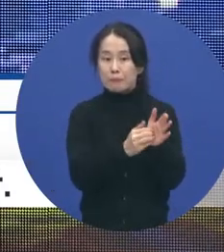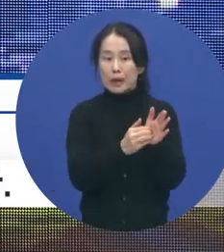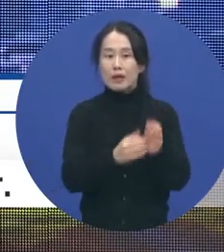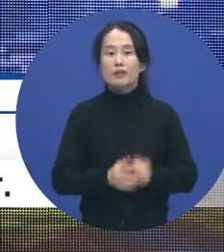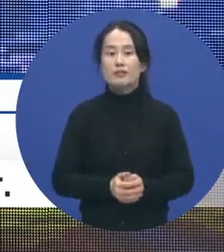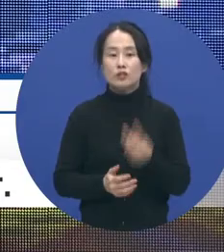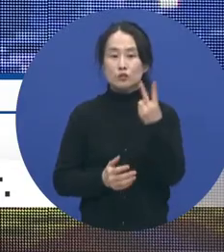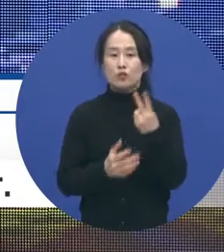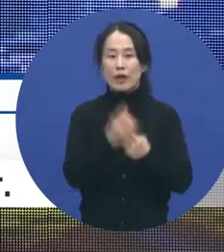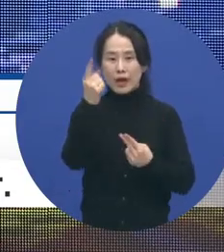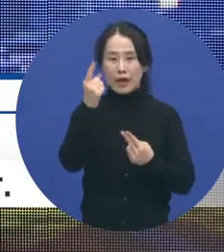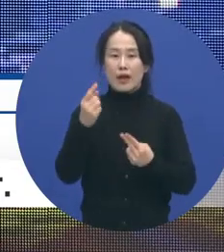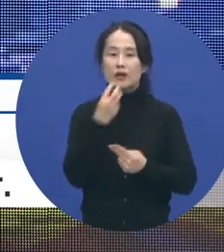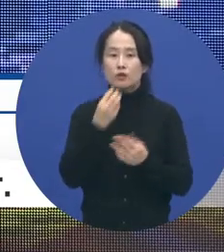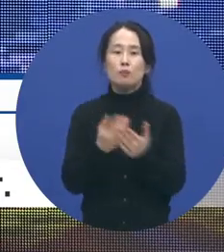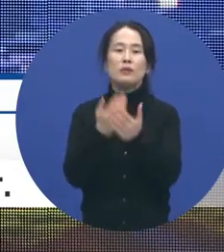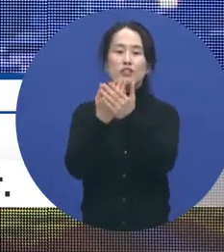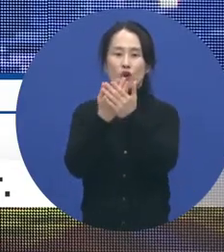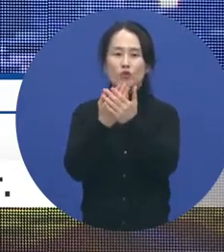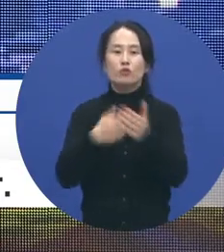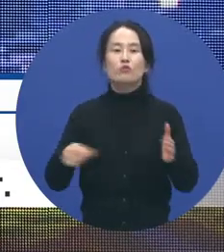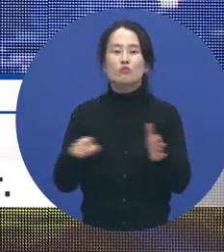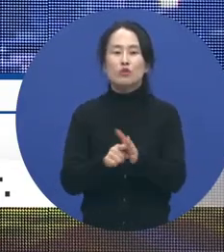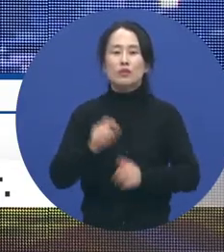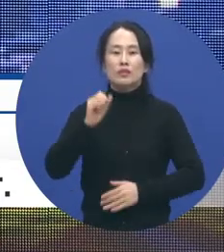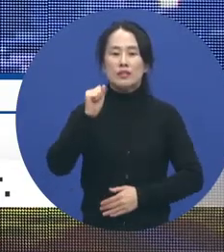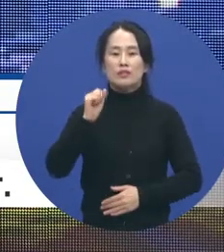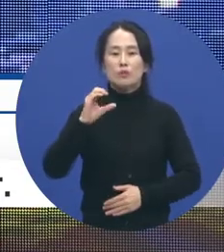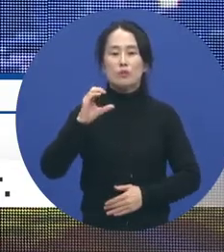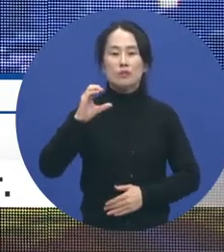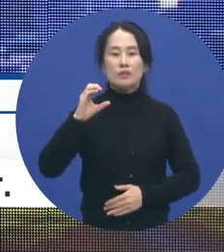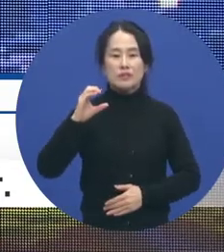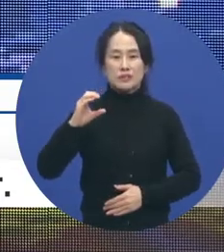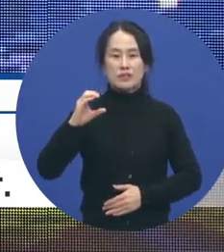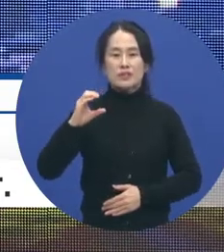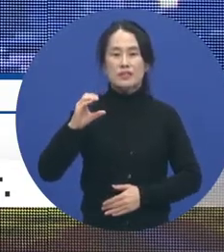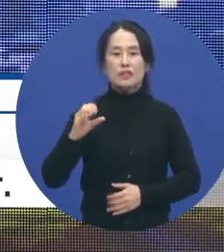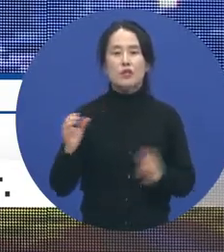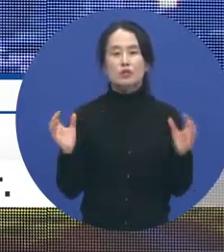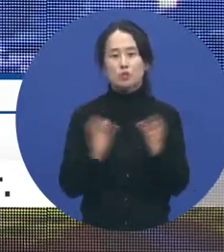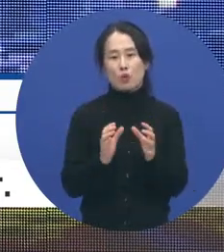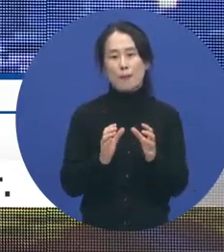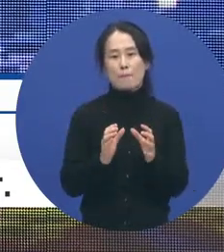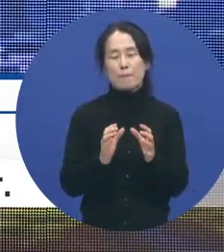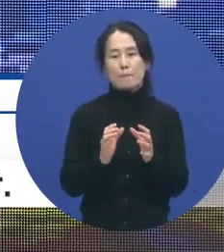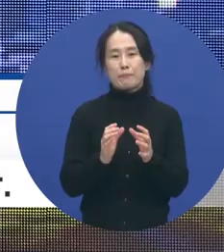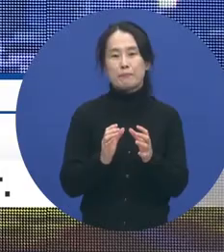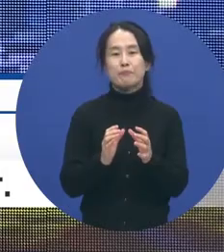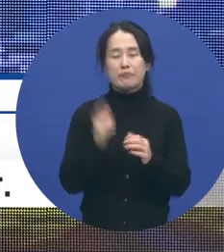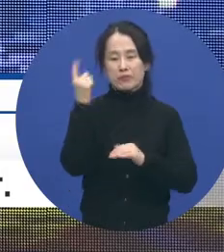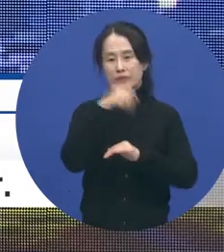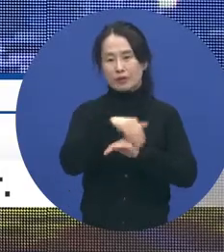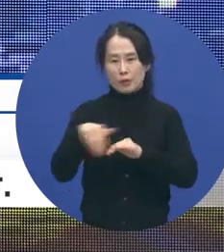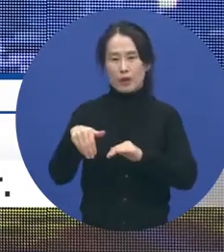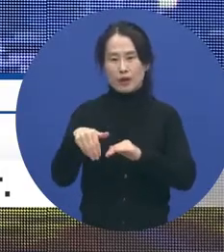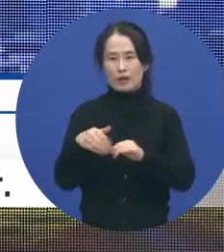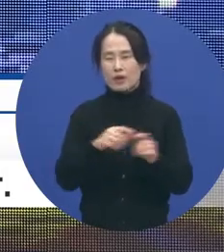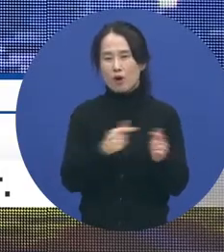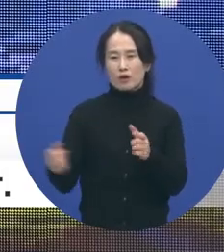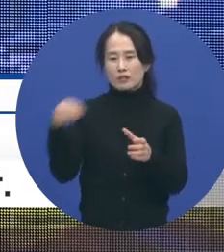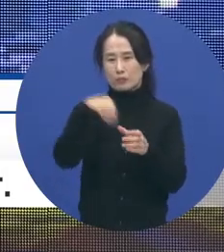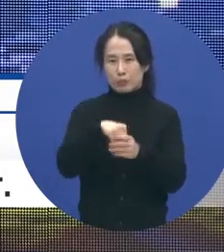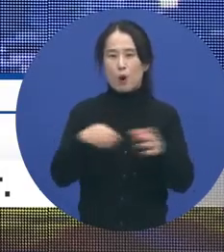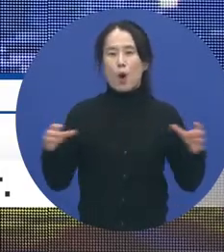세트로 경기도를 발전시키는 그 SOC를 포함한 여러 가지가